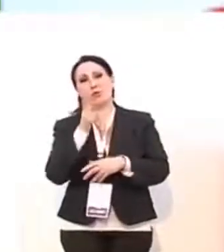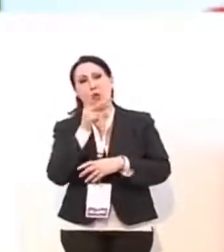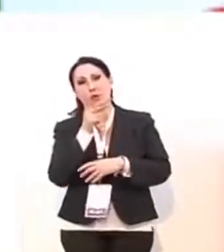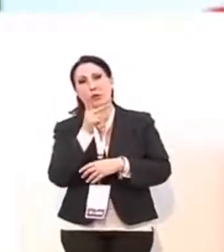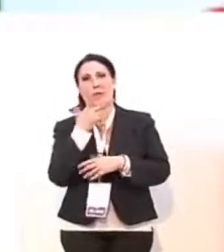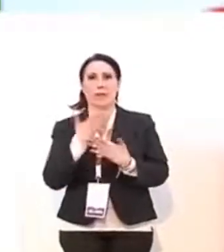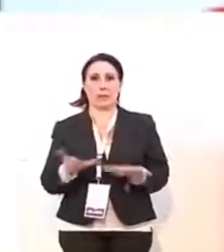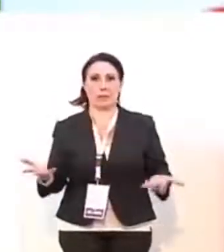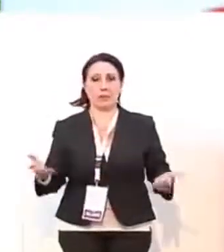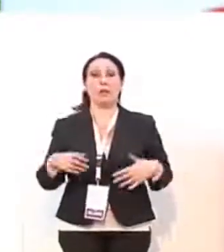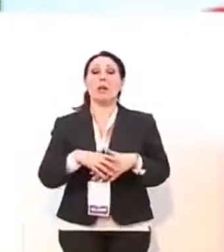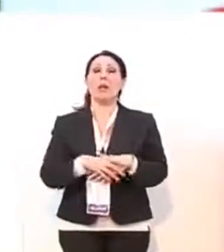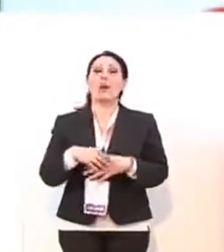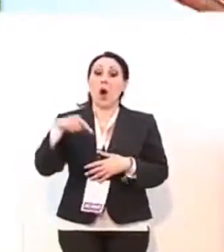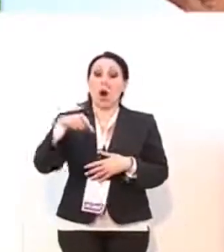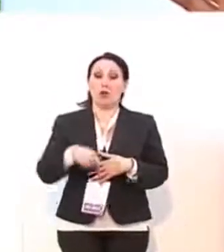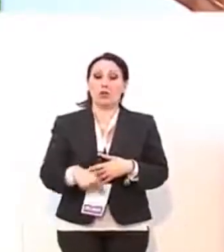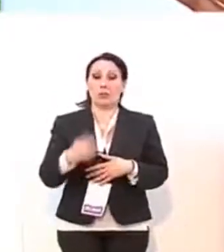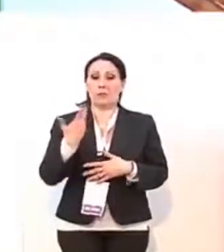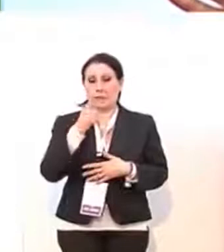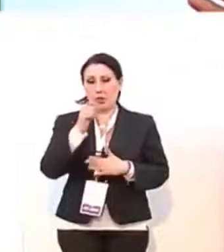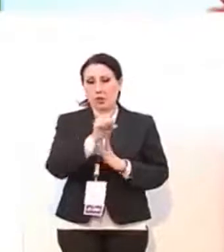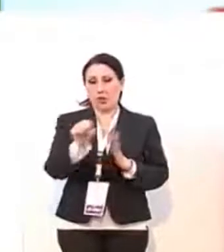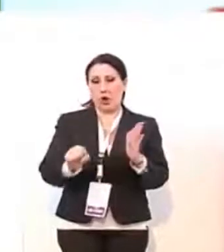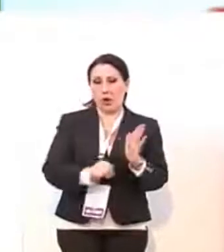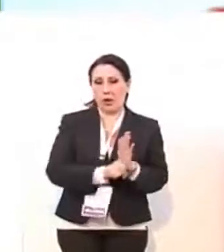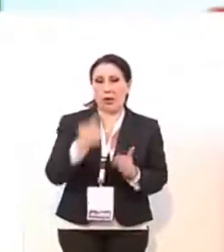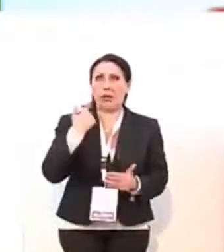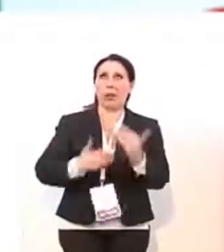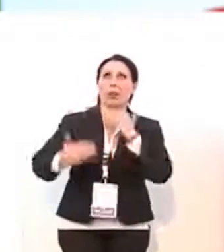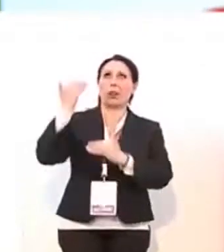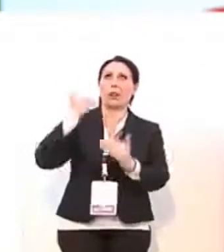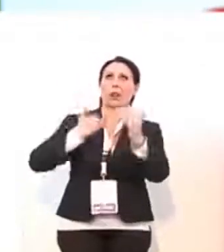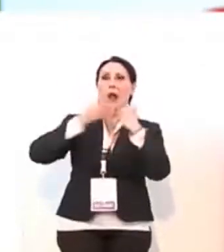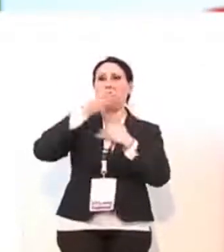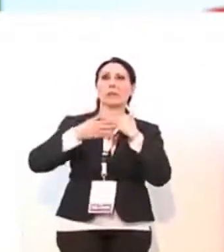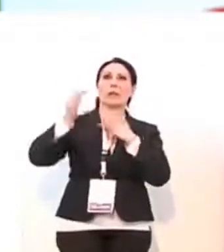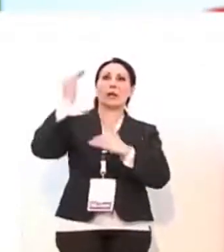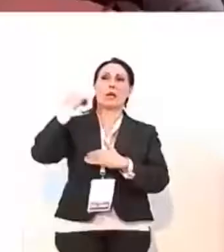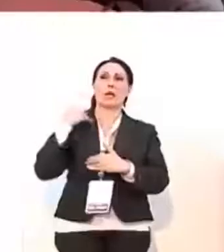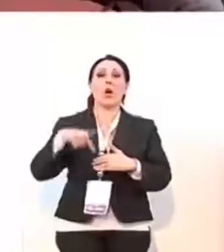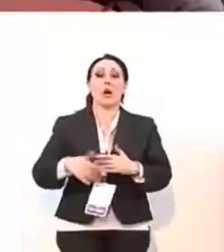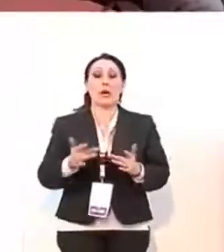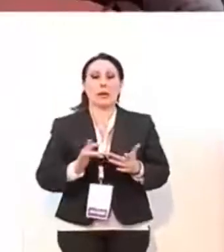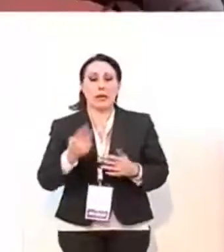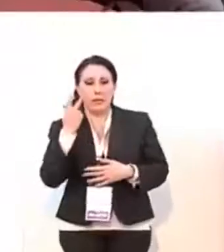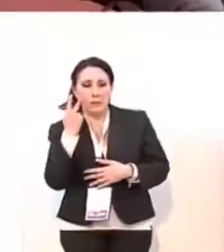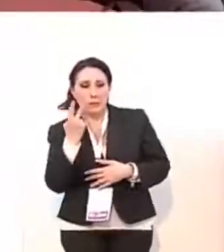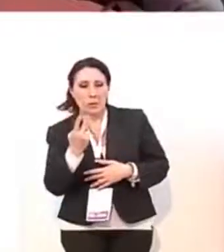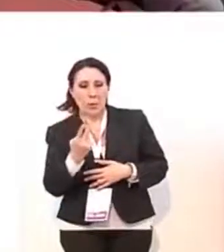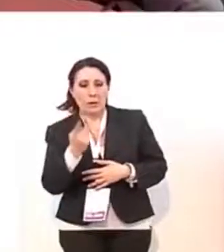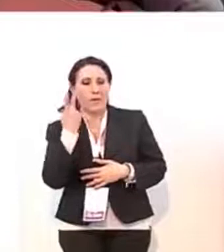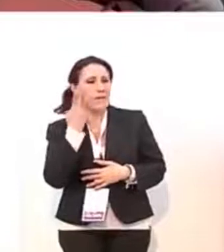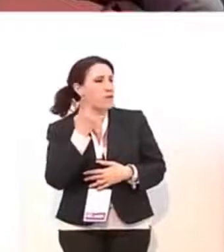Qui siamo all'epoca primitiva, io credo, nella rete. Se entriamo con gli occhi delle donne, troviamo una